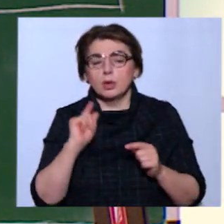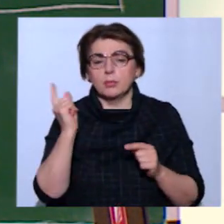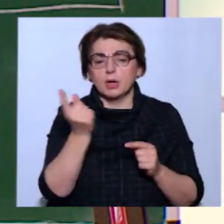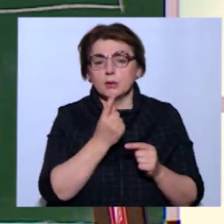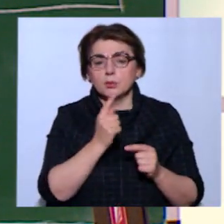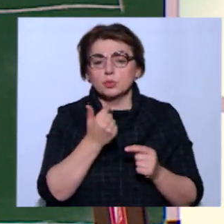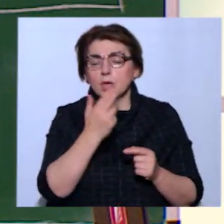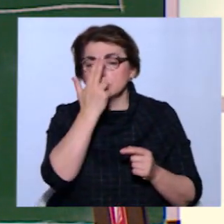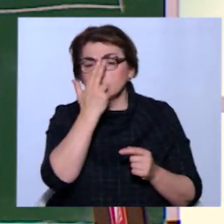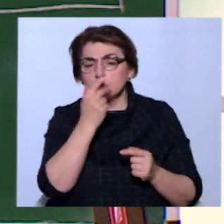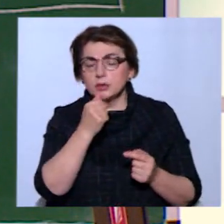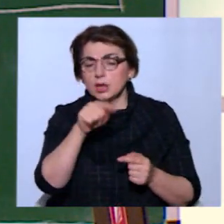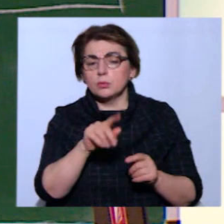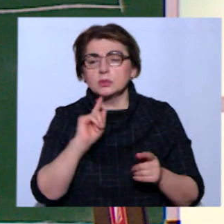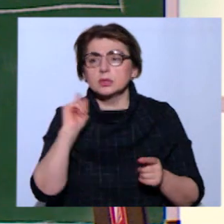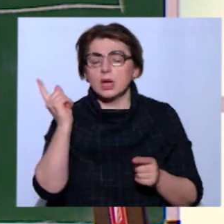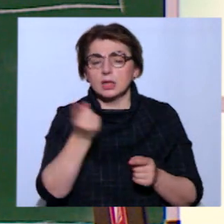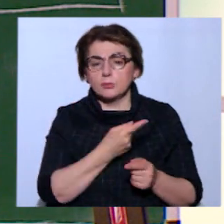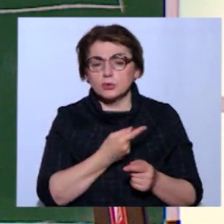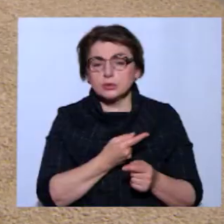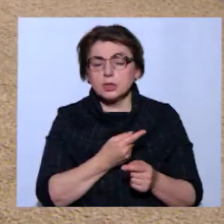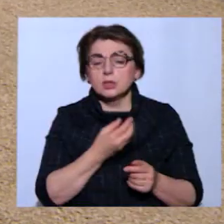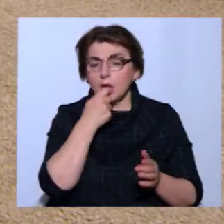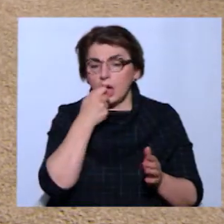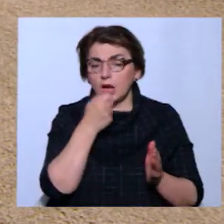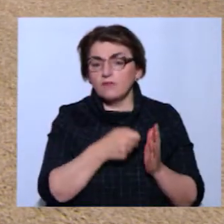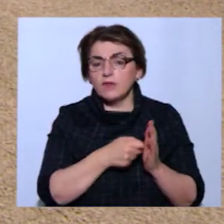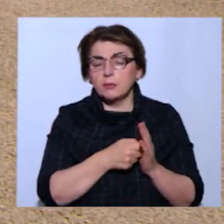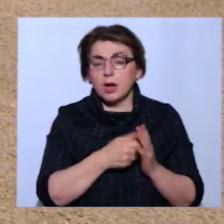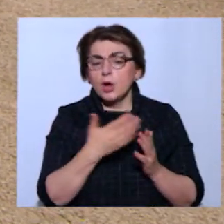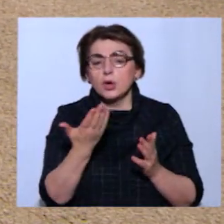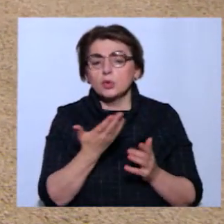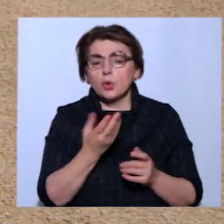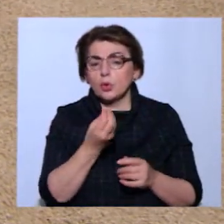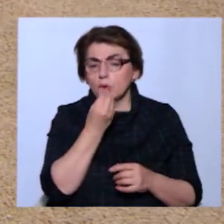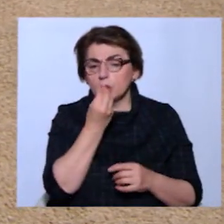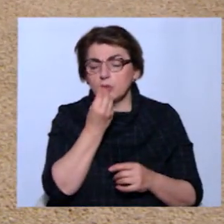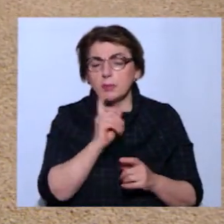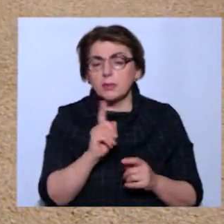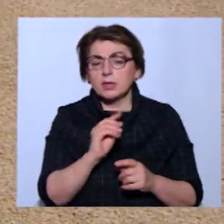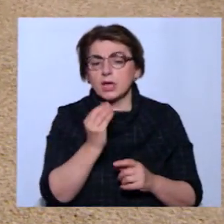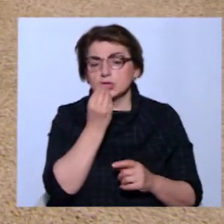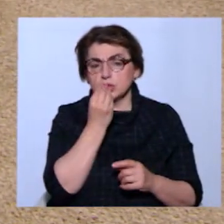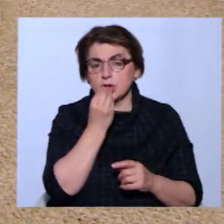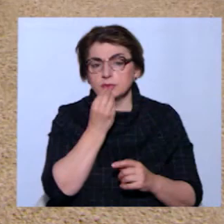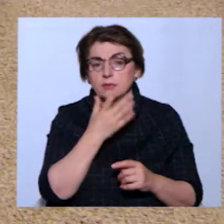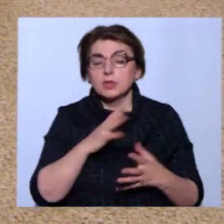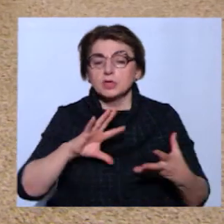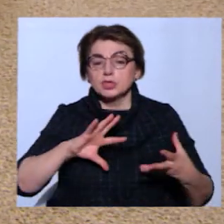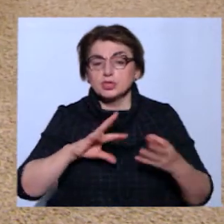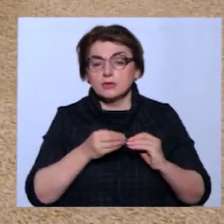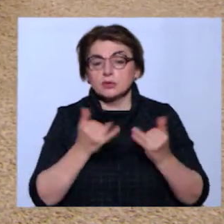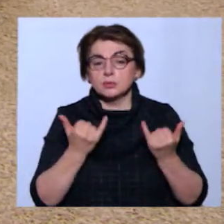რა ნიშანთვისებით ეგუება ის გარემოს და კვება, როგორ იკვებება ეს ცხოველი. მოდით ახლა შევაჯამოთ